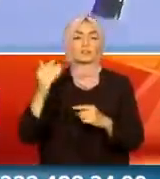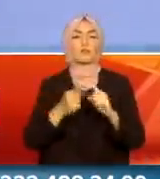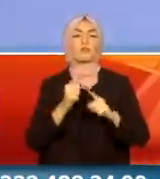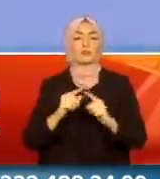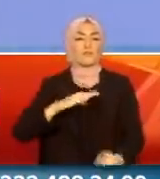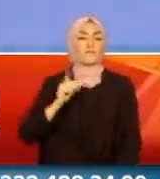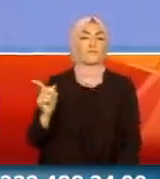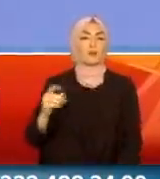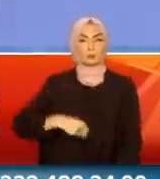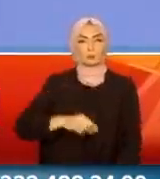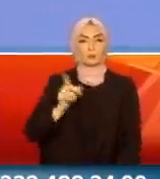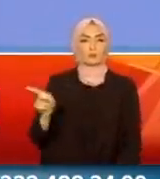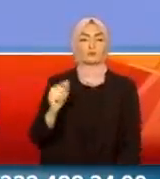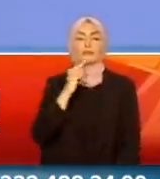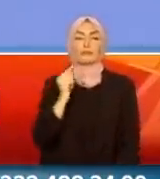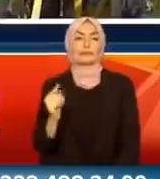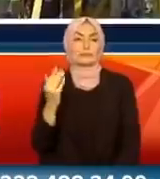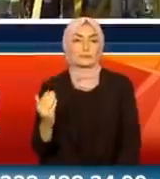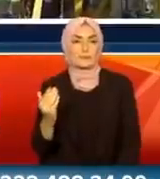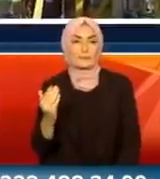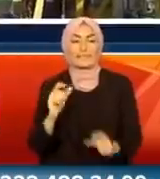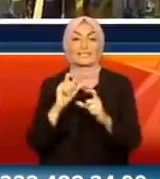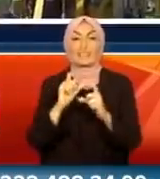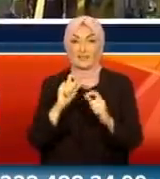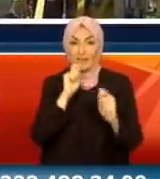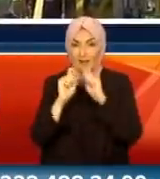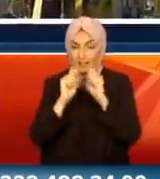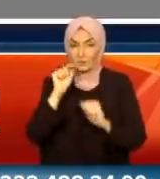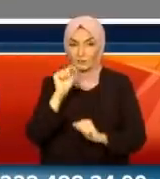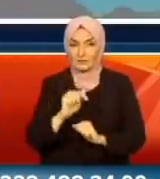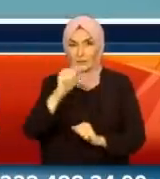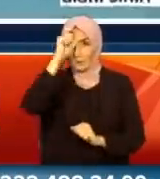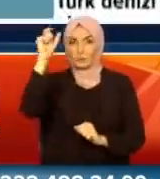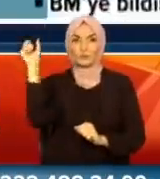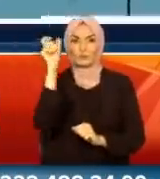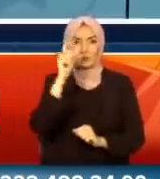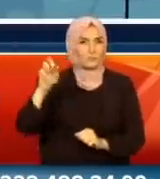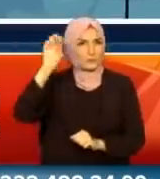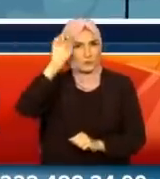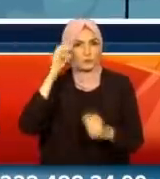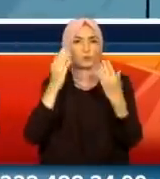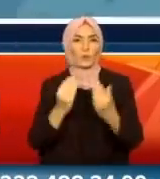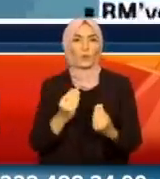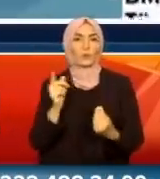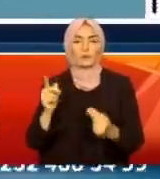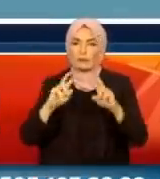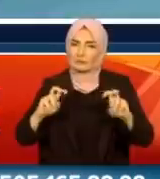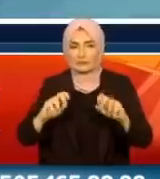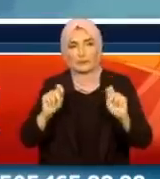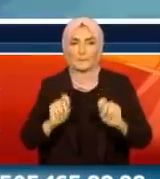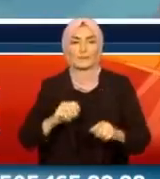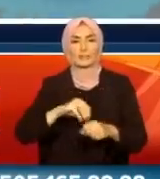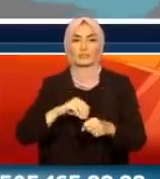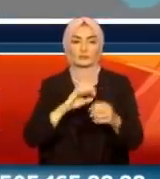suçladı. Sevr Anlaşması'nın Türkiye'nin ve Türklerin bilinçaltında yarattığı travmayı analiz etme iddiasıyla yola çıkan